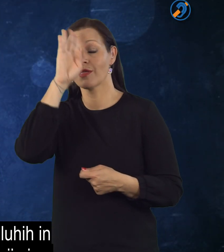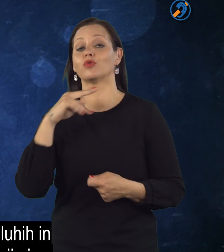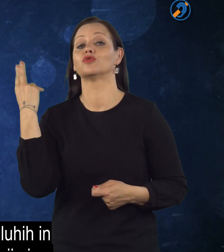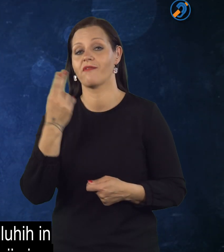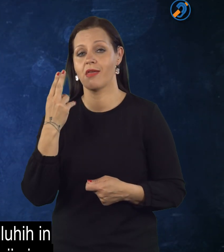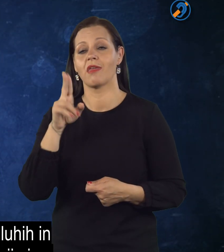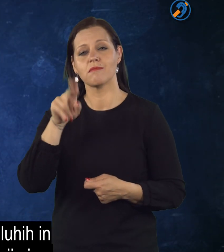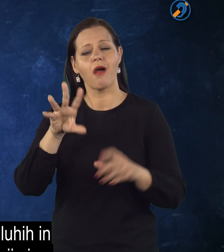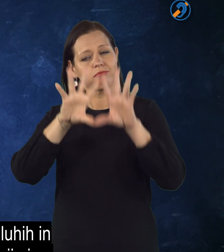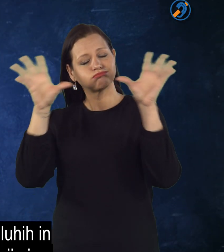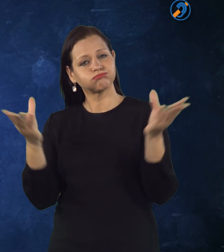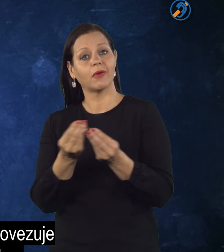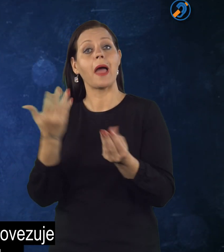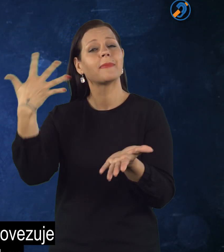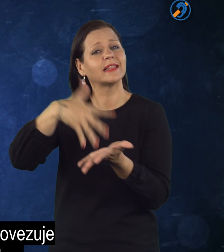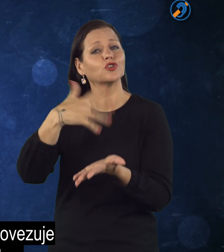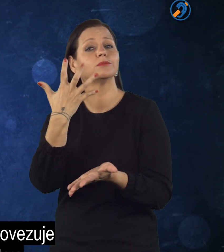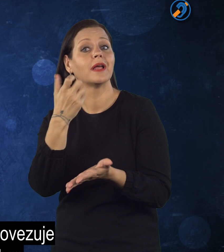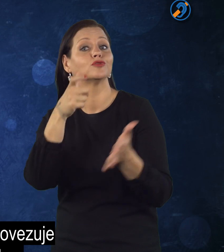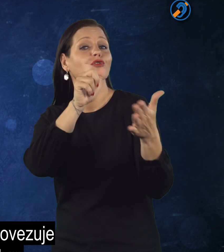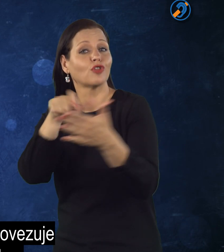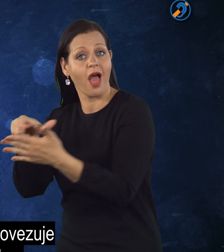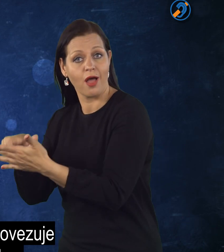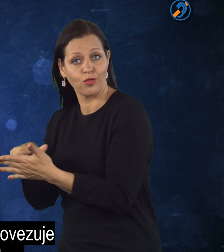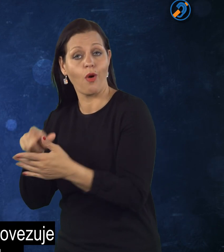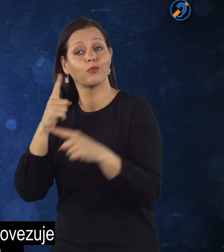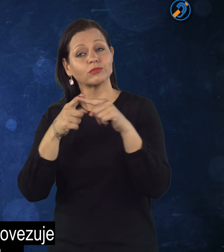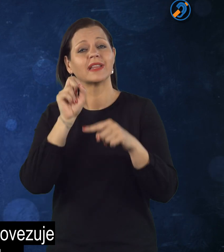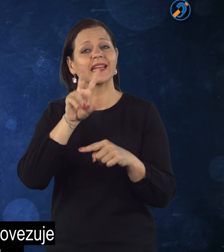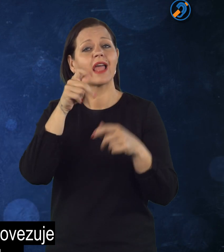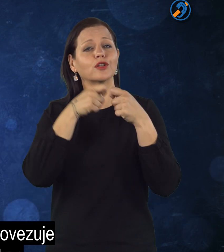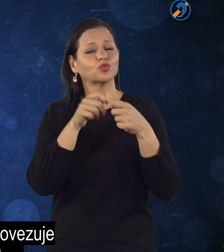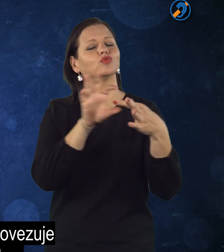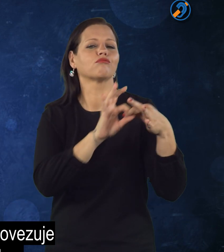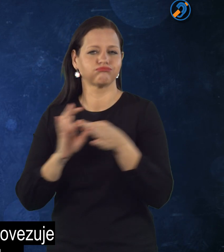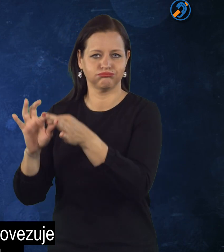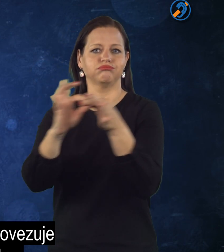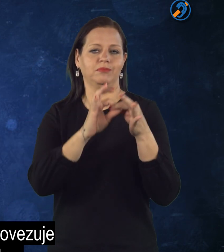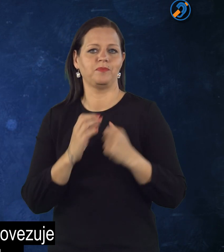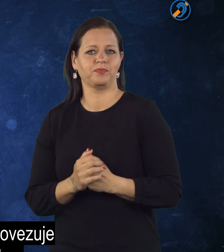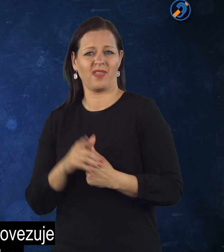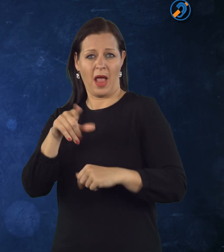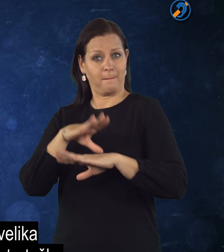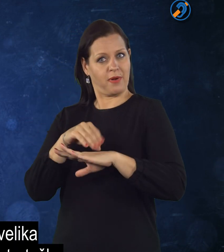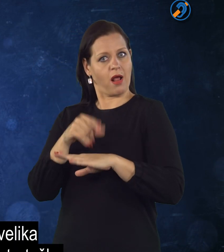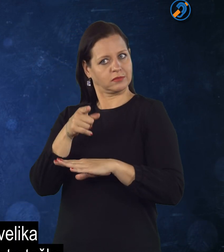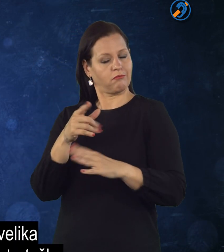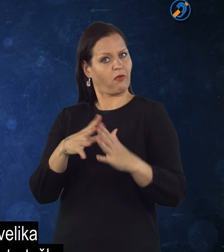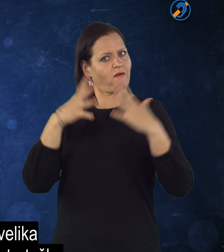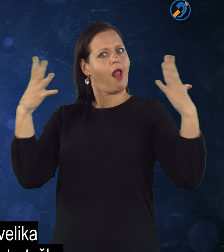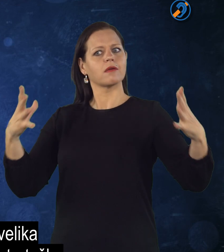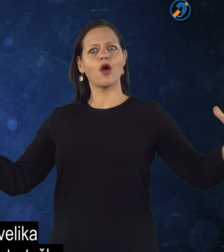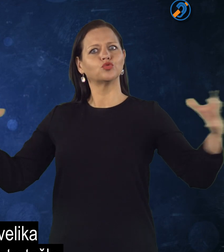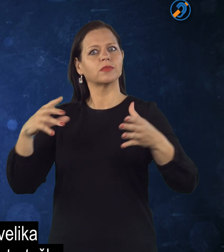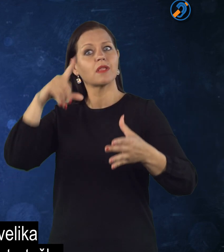Zveza društev gluhih in naglušnih Slovenije ima 5000 članov in povezuje 13 društev. V